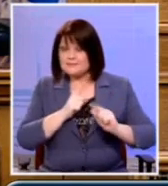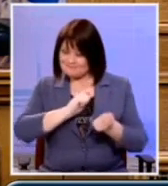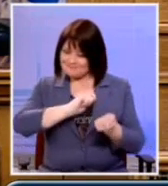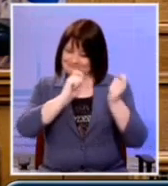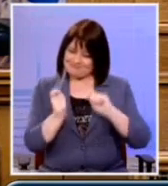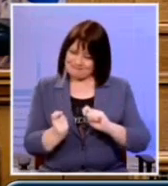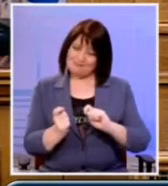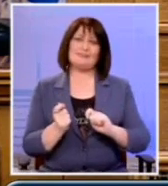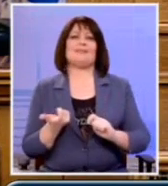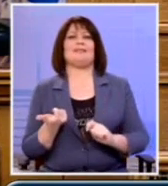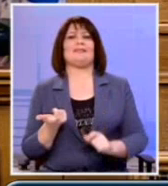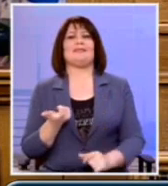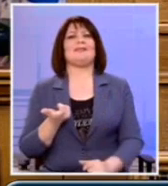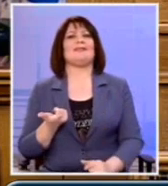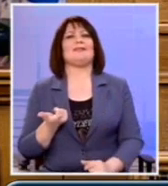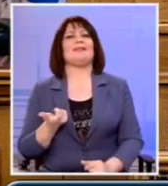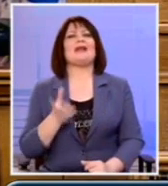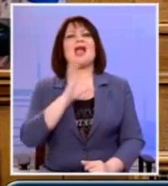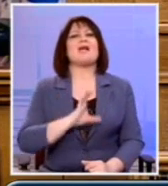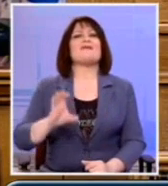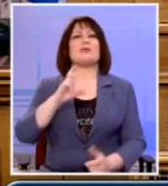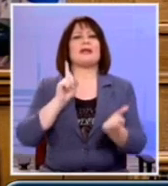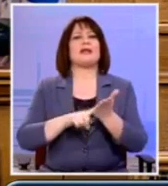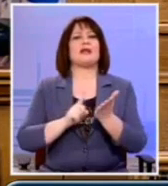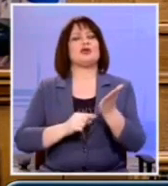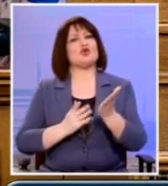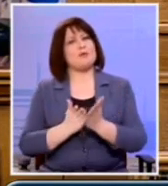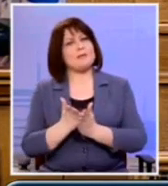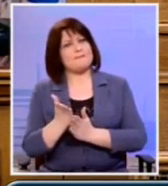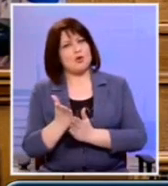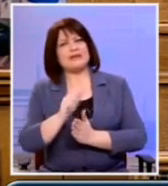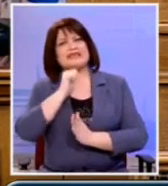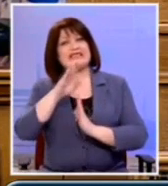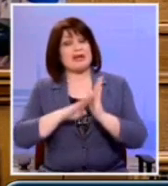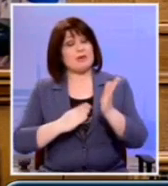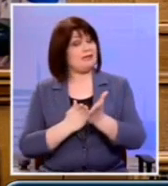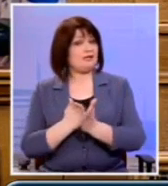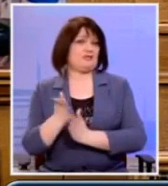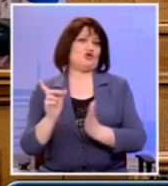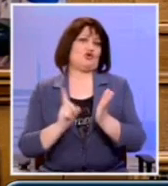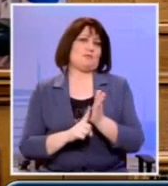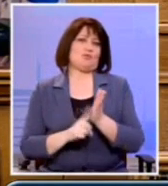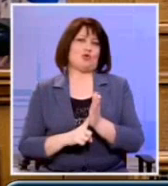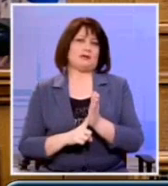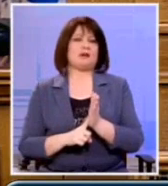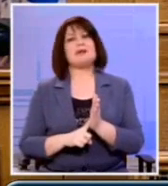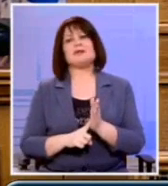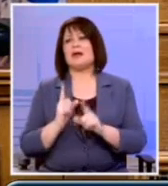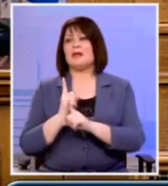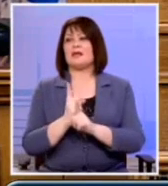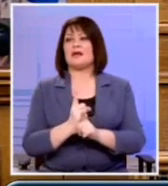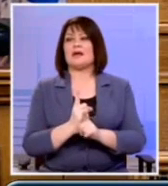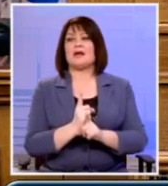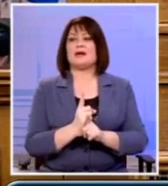στο πλαίσιο αυτό την ευρωπαϊκή νομιμότητα, τη συνταγματική νομιμότητα και κυρίως